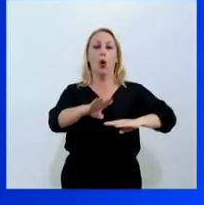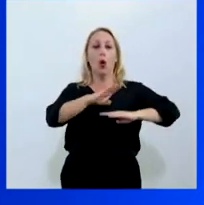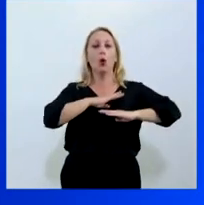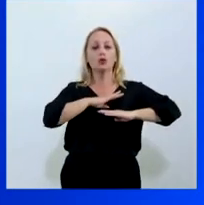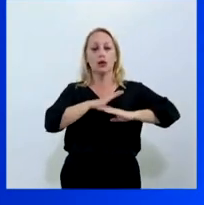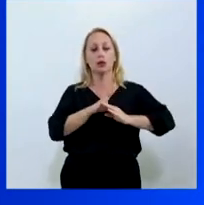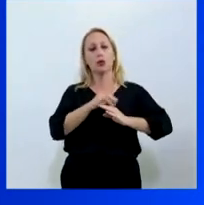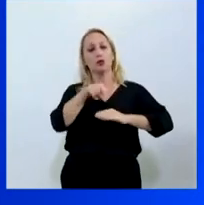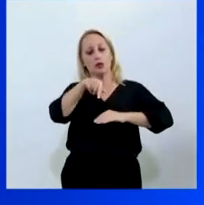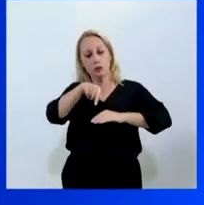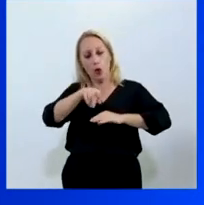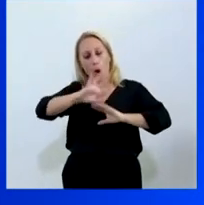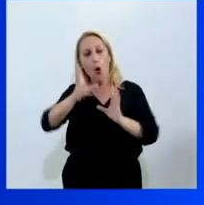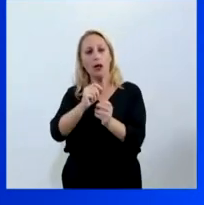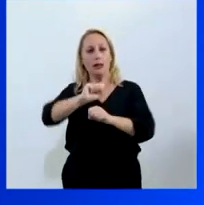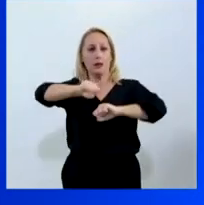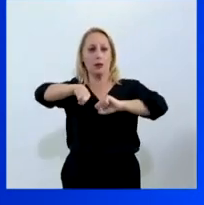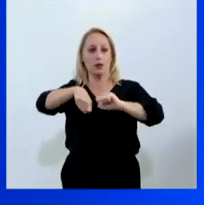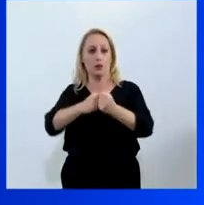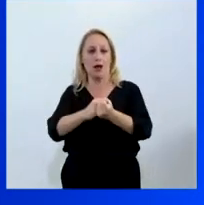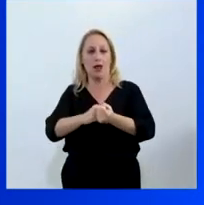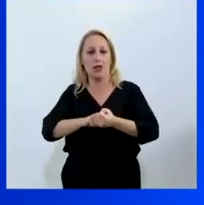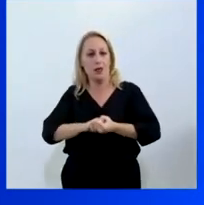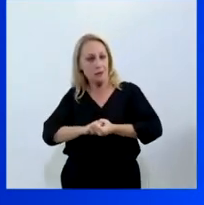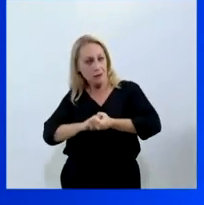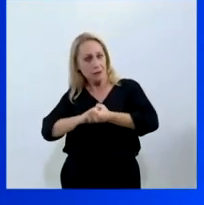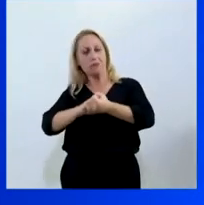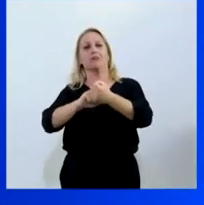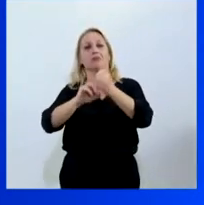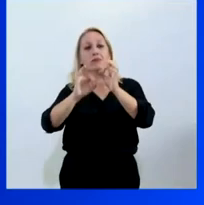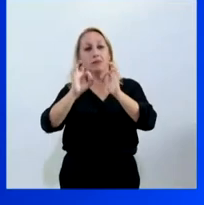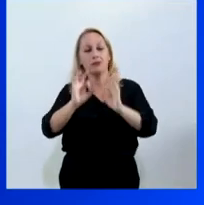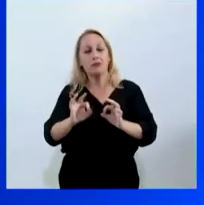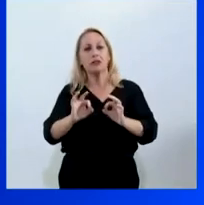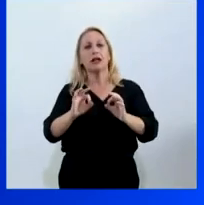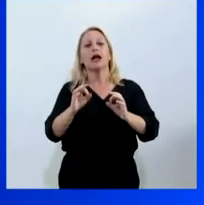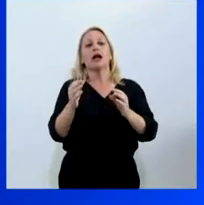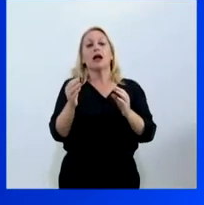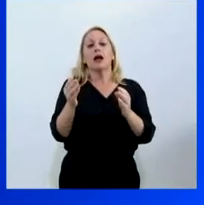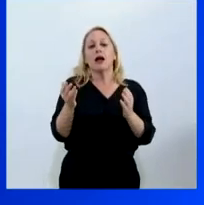υποστηρίξουν αυτήν την προσπάθεια της πολιτικής προστασίας,